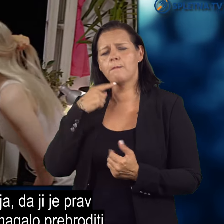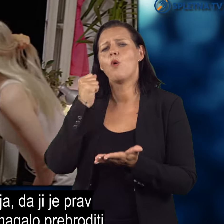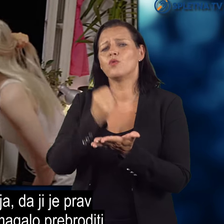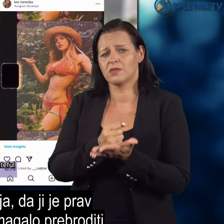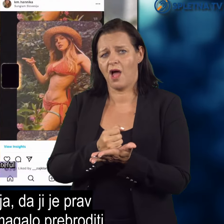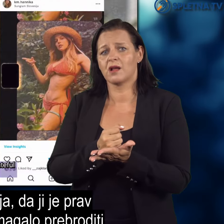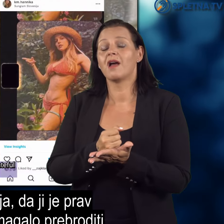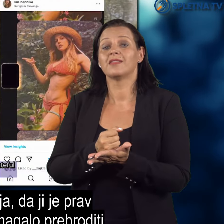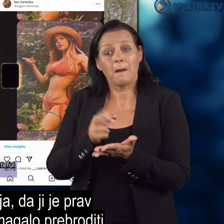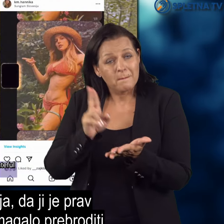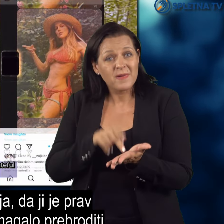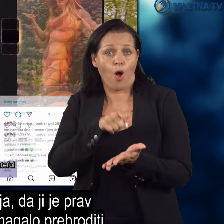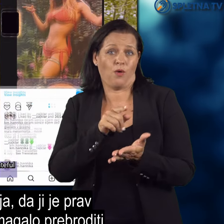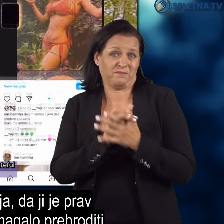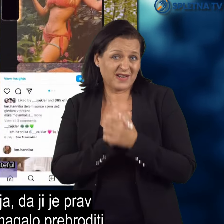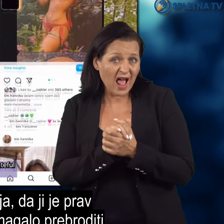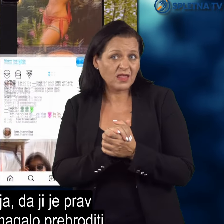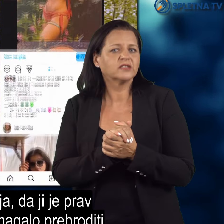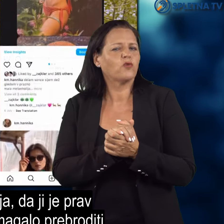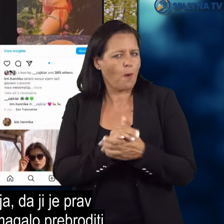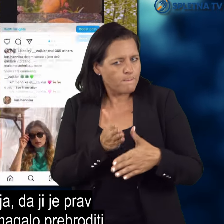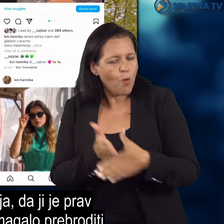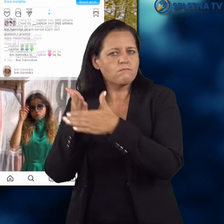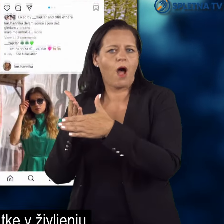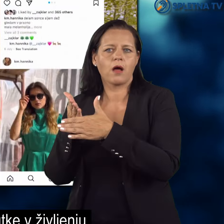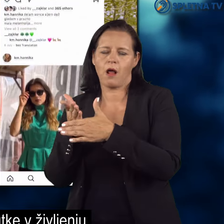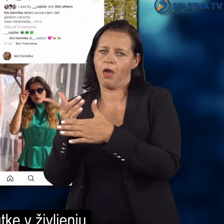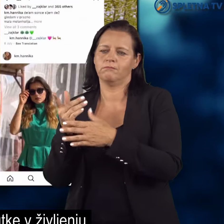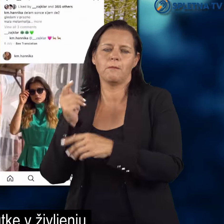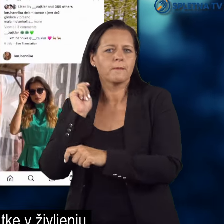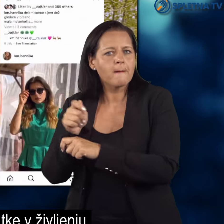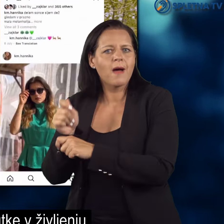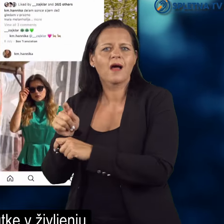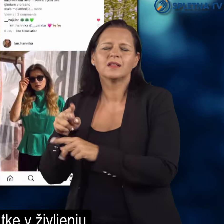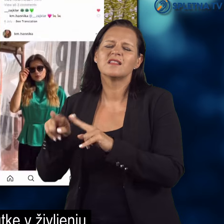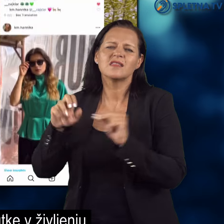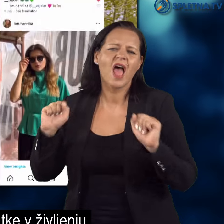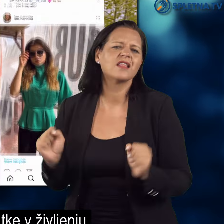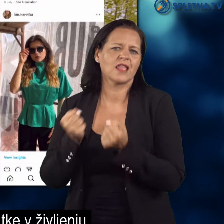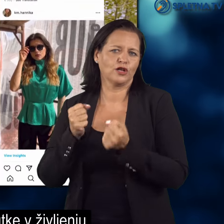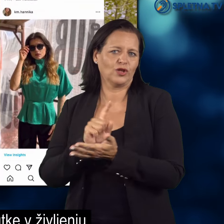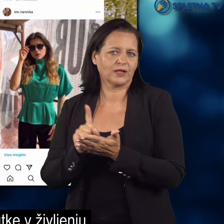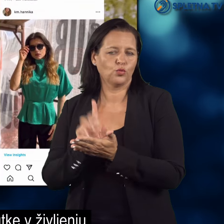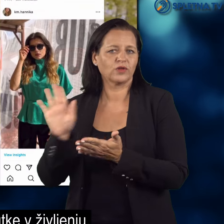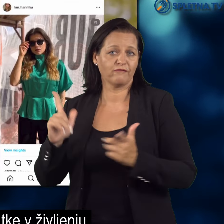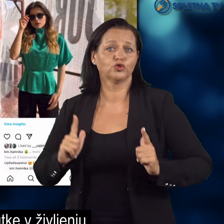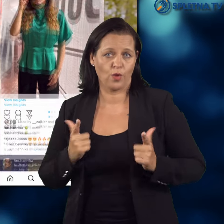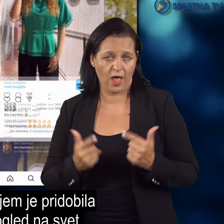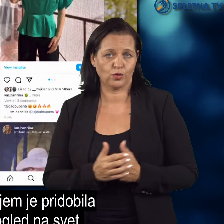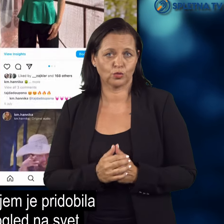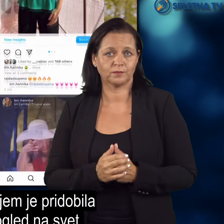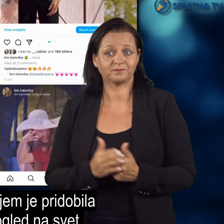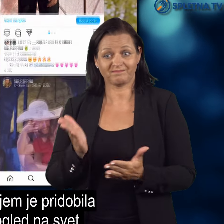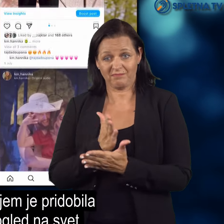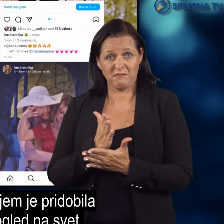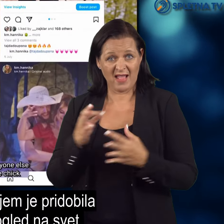Špela poudarja, da je prav prijateljstvo pomagalo prebroditi najtežje trenutke v življenju. Med zdravljenjem